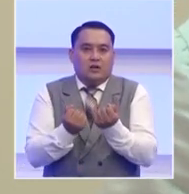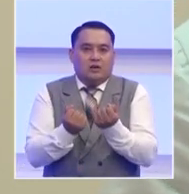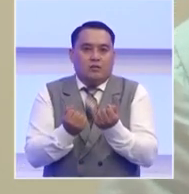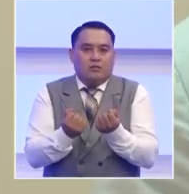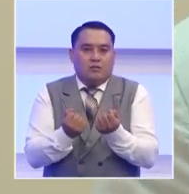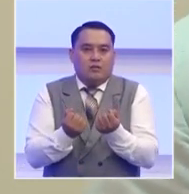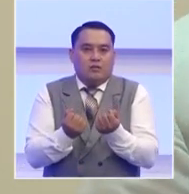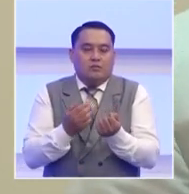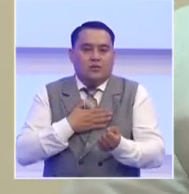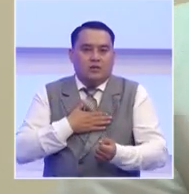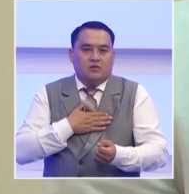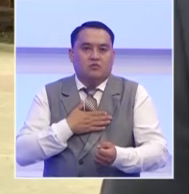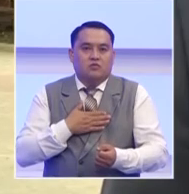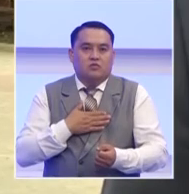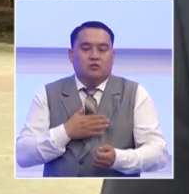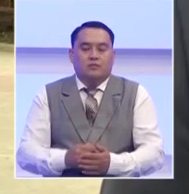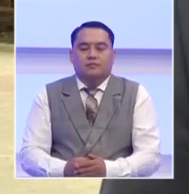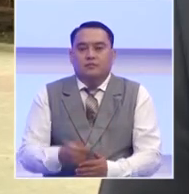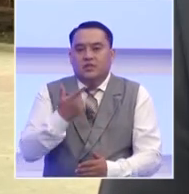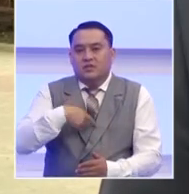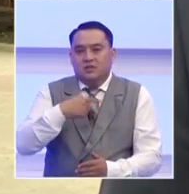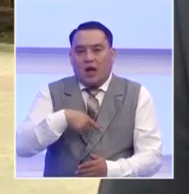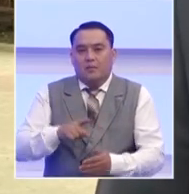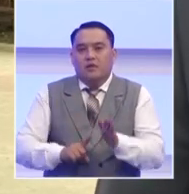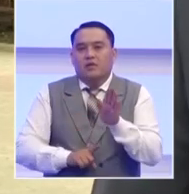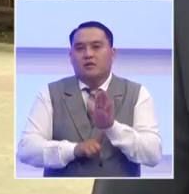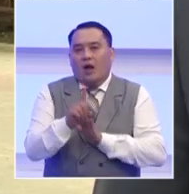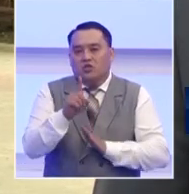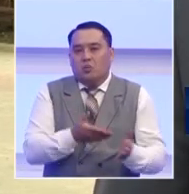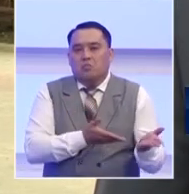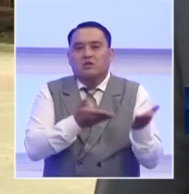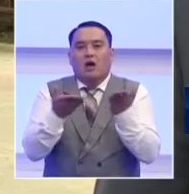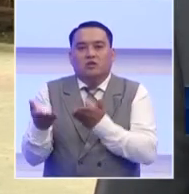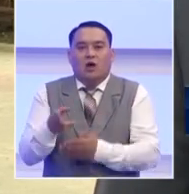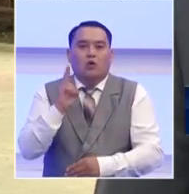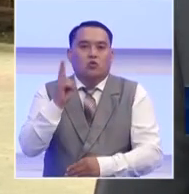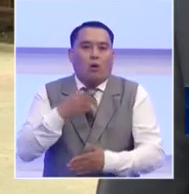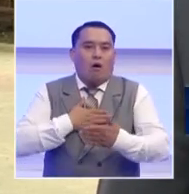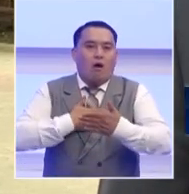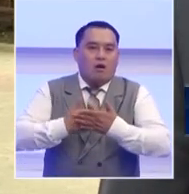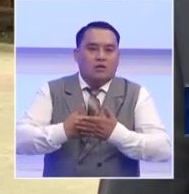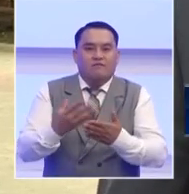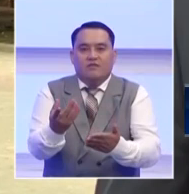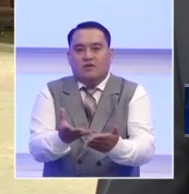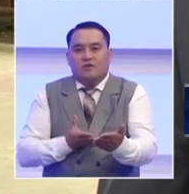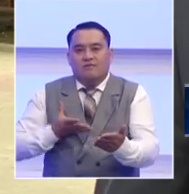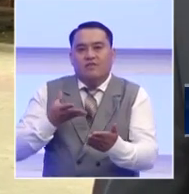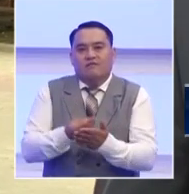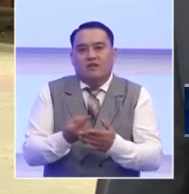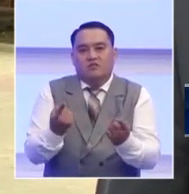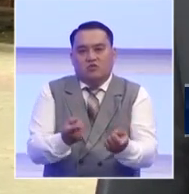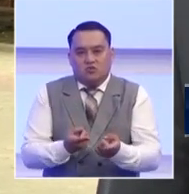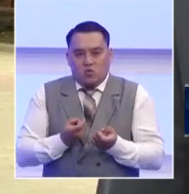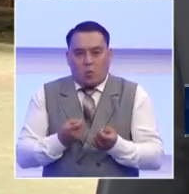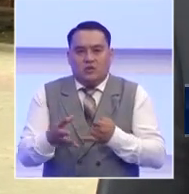бы очень неплохо, что касается. Мы сами начали уже приглашать именно вот те, которые активные инвесторов, активных